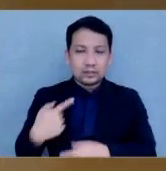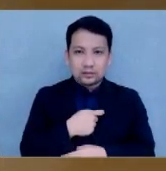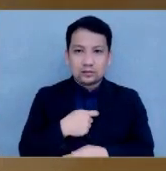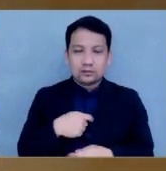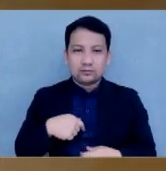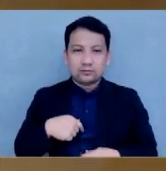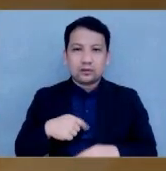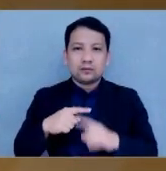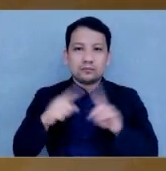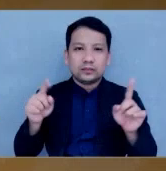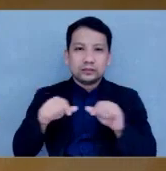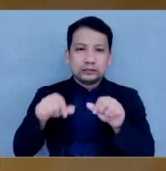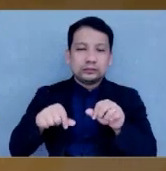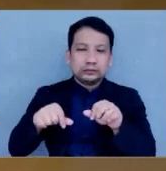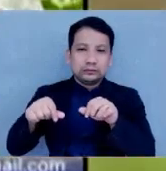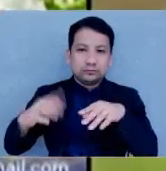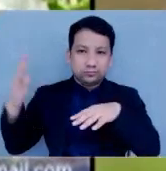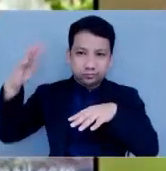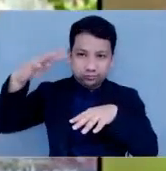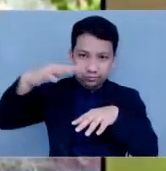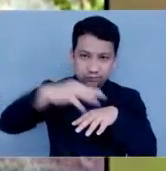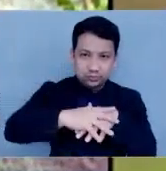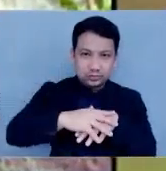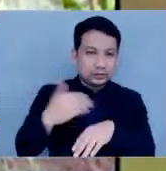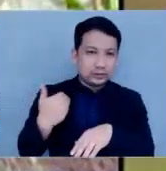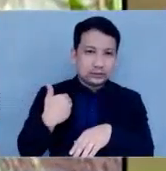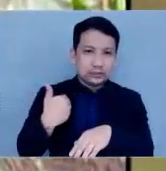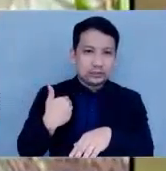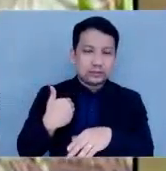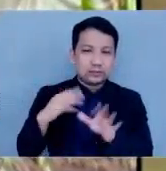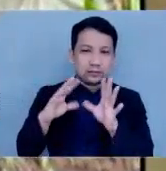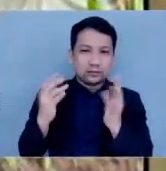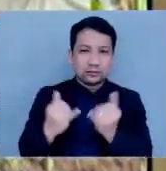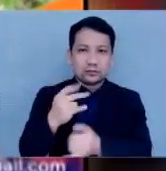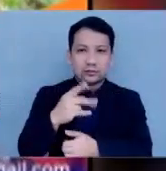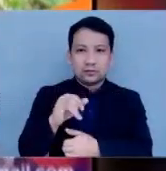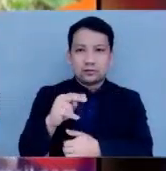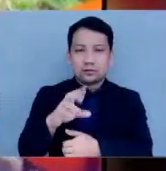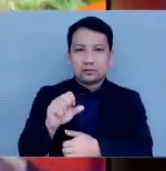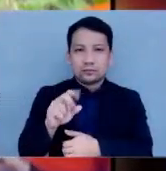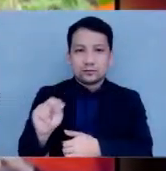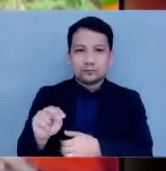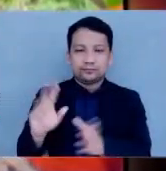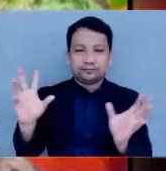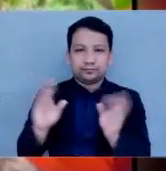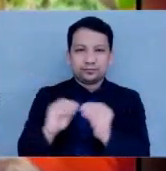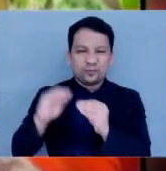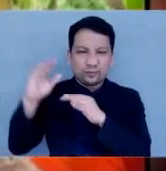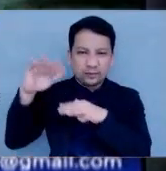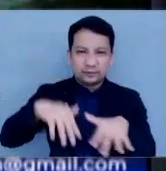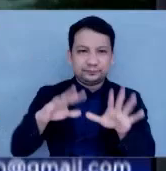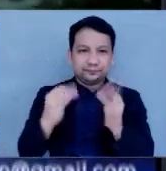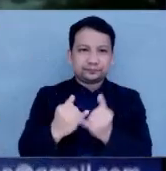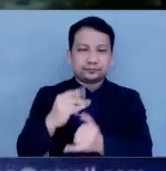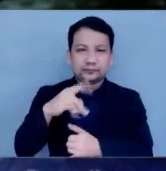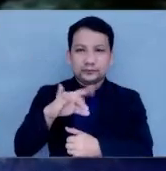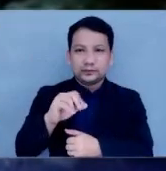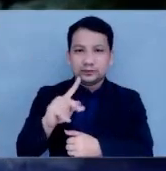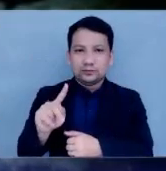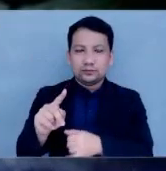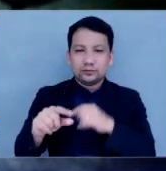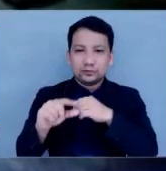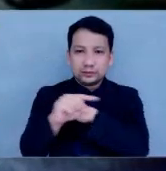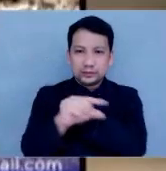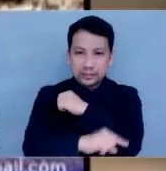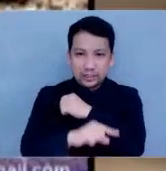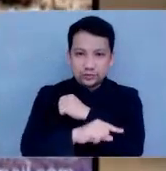tuluyang natabunan ng landslide ang biktima. Bukod sa Barangay Kahusayan, umabot din ang landslide sa Barangay Palakapaw sa Quezon,